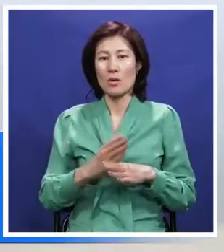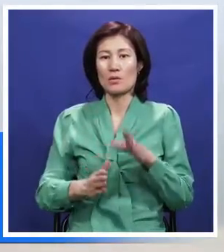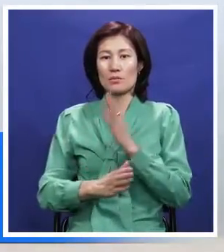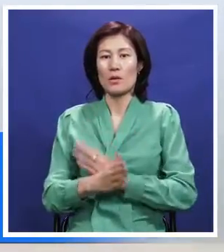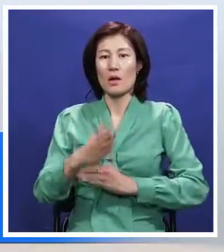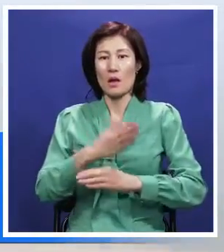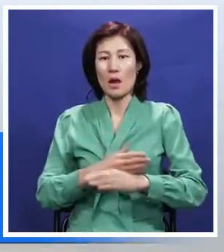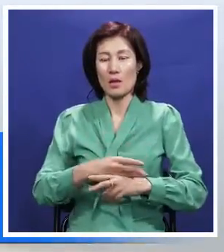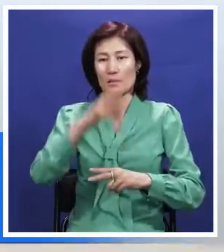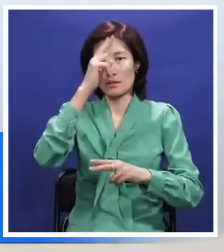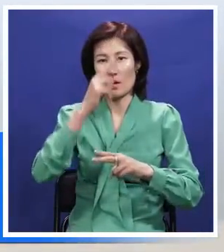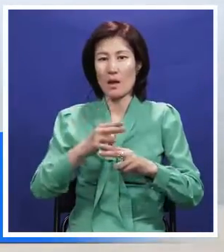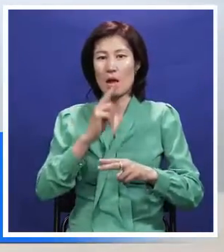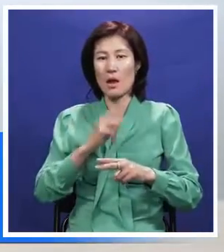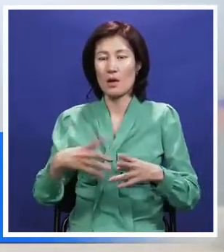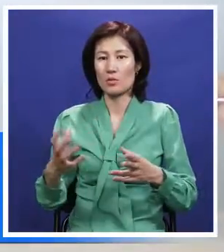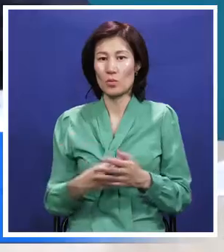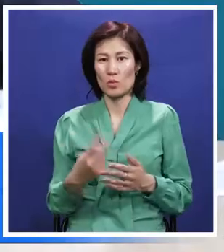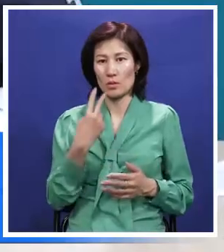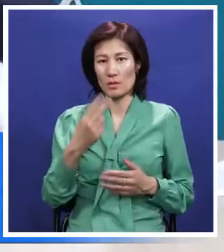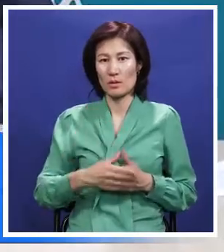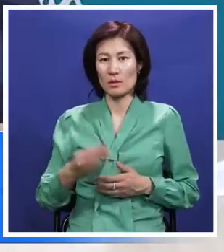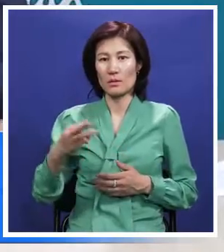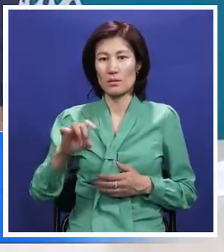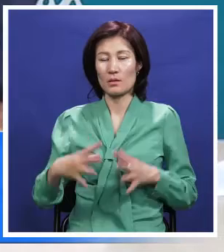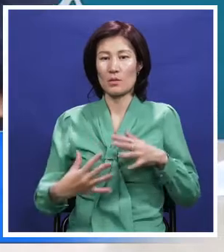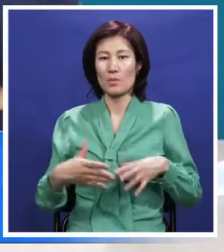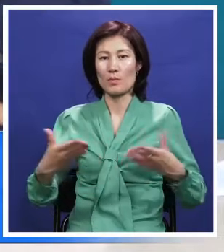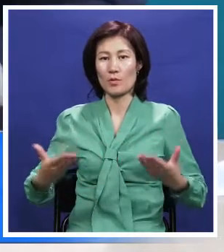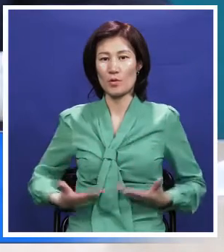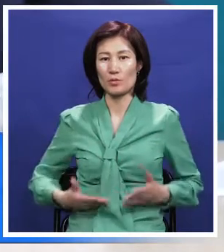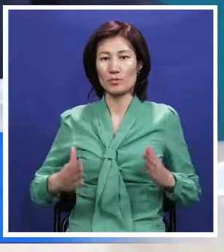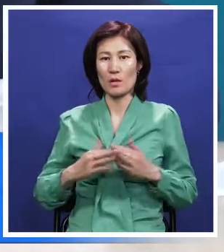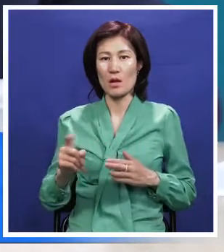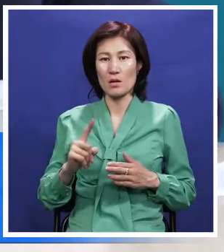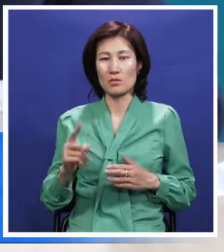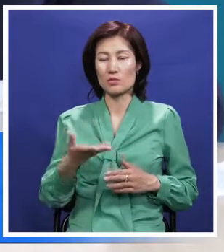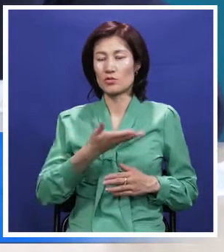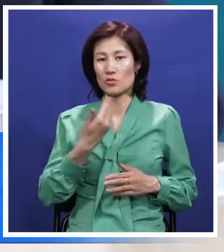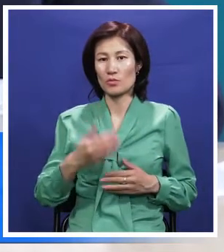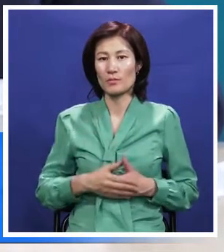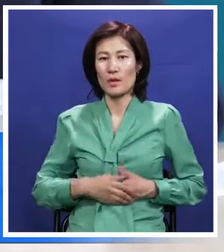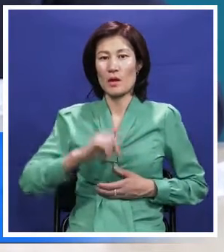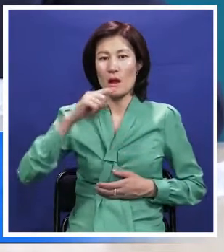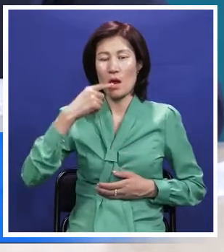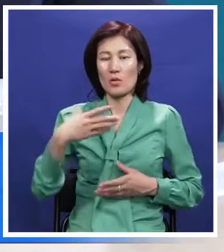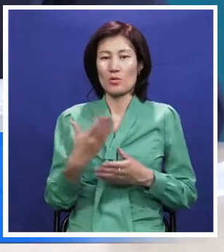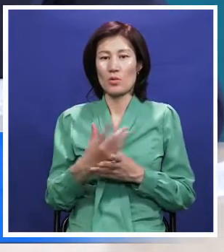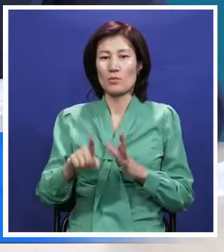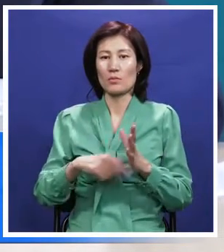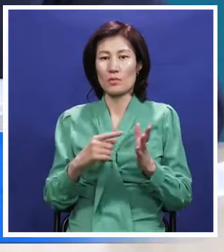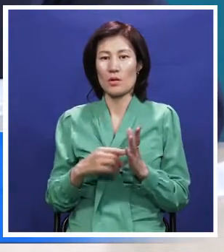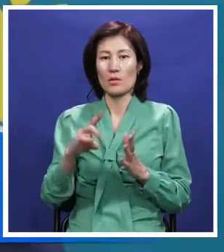мүмкіндігі шектеулі аға әпкесінде қамқорлық қалған Темірлан ауылының тұрғыны үйінде газ жүйесі де жүргізілмегенін айтып көмек